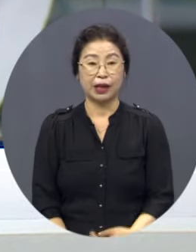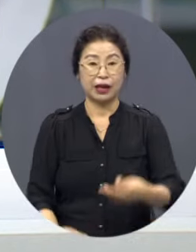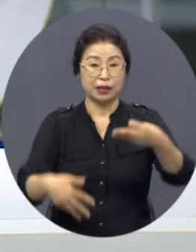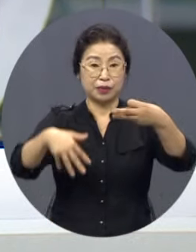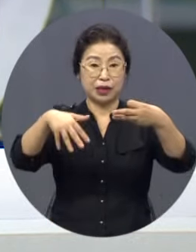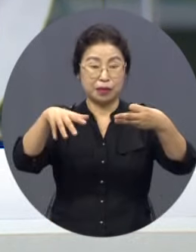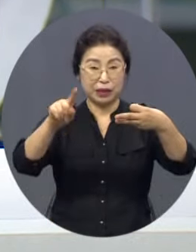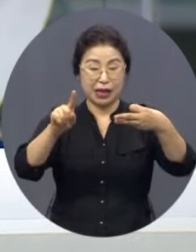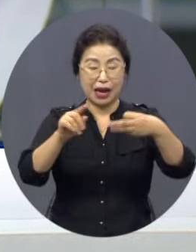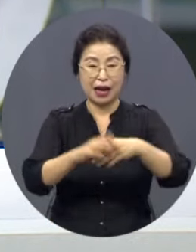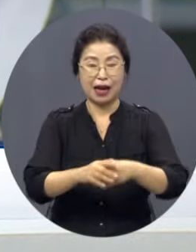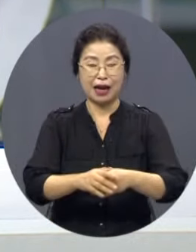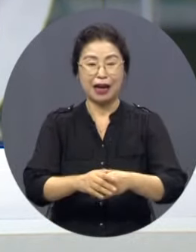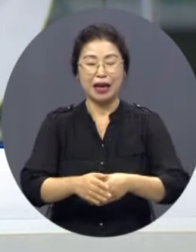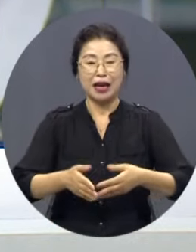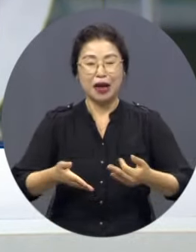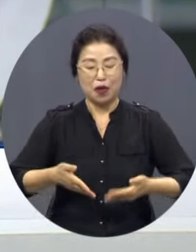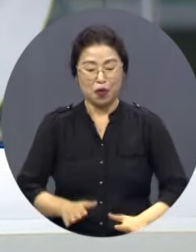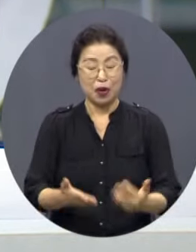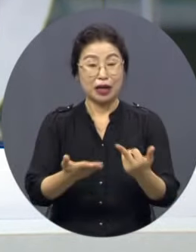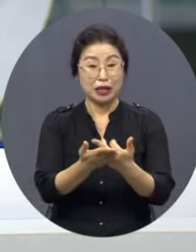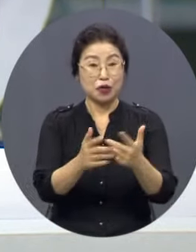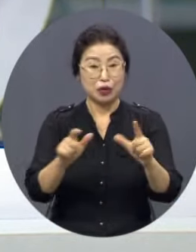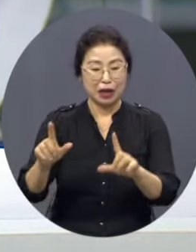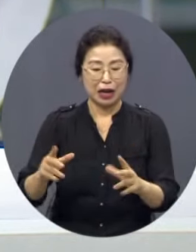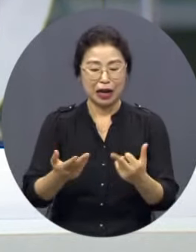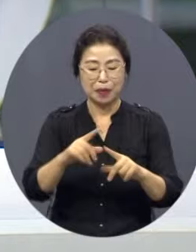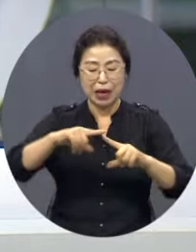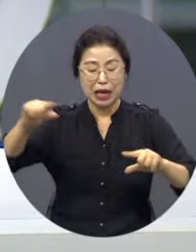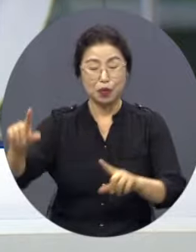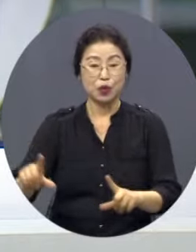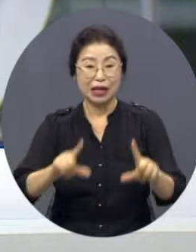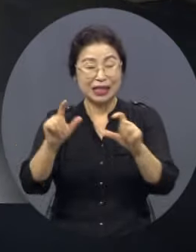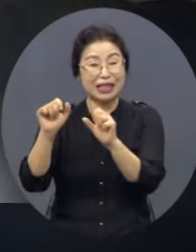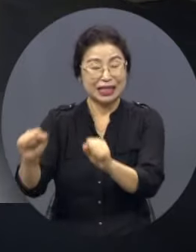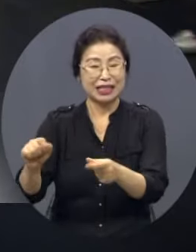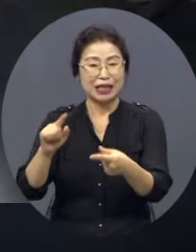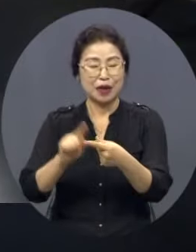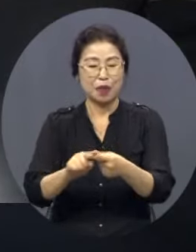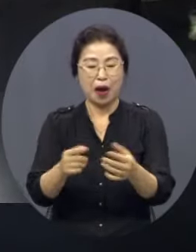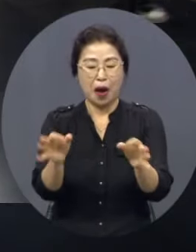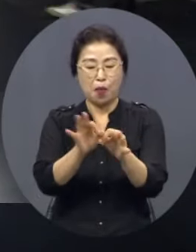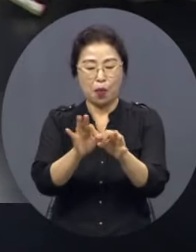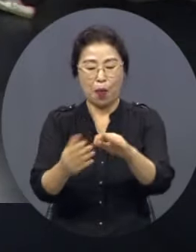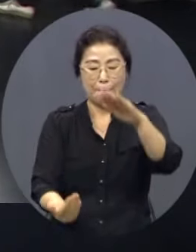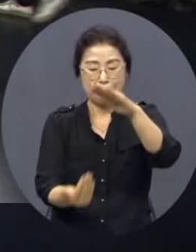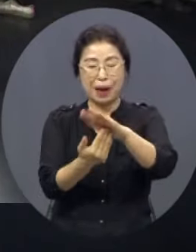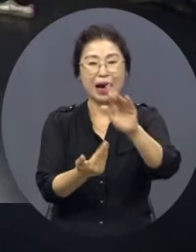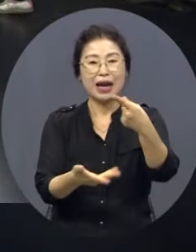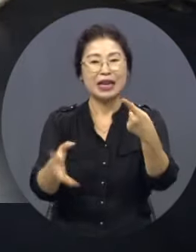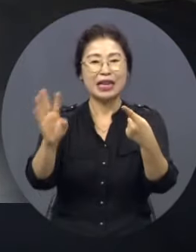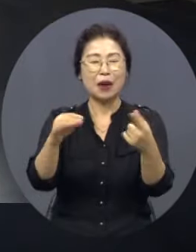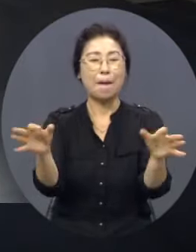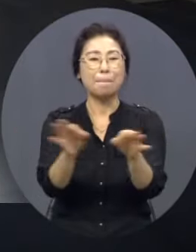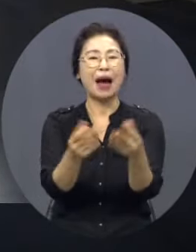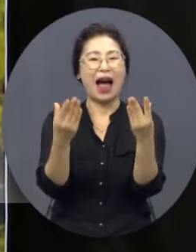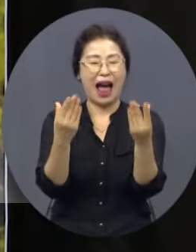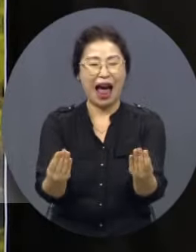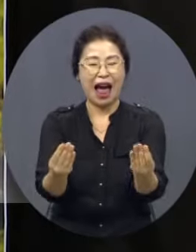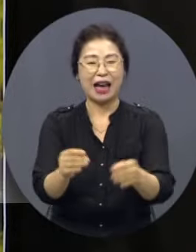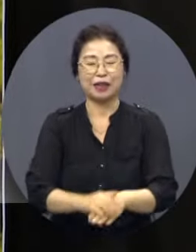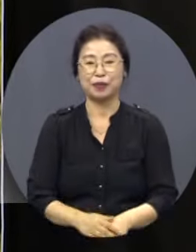제13차 제1제주인 돕기 특별모금이 모금 목표액 1억 원을 달성하며 성황리에 마무리됐습니다.